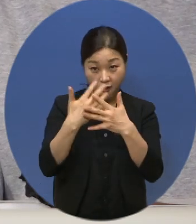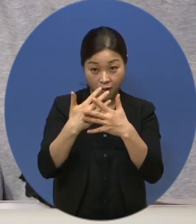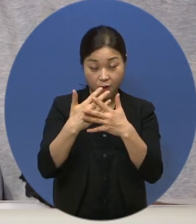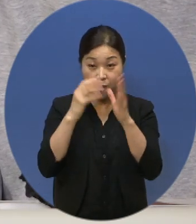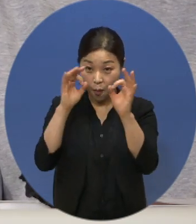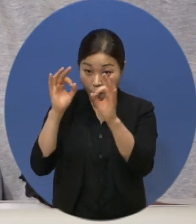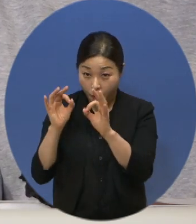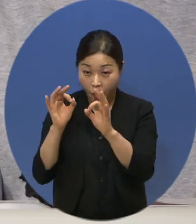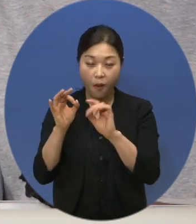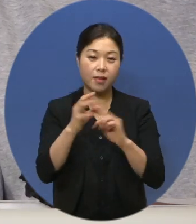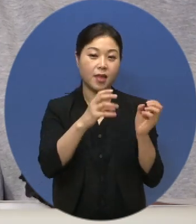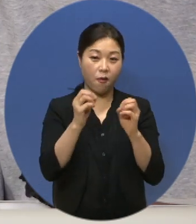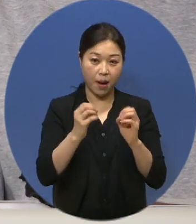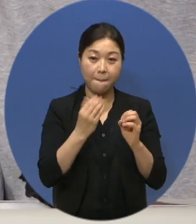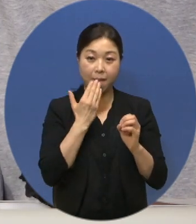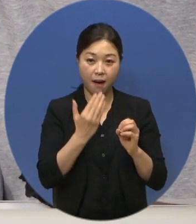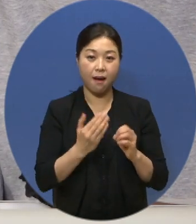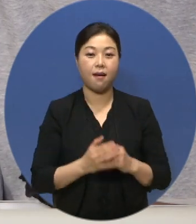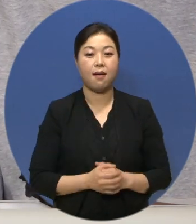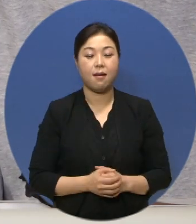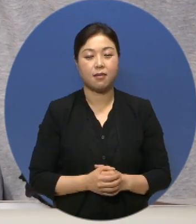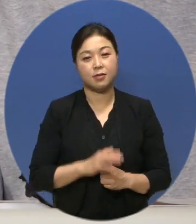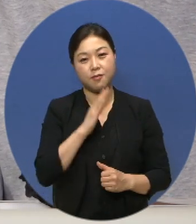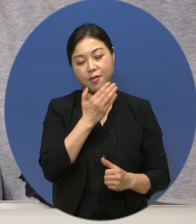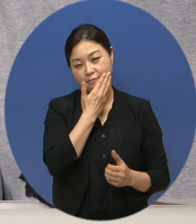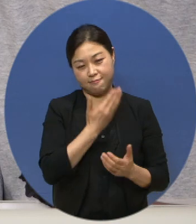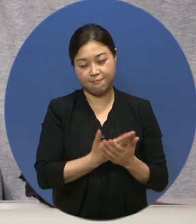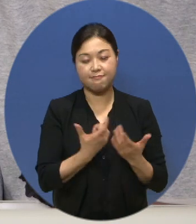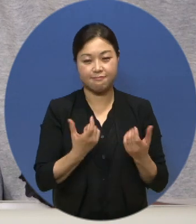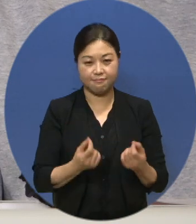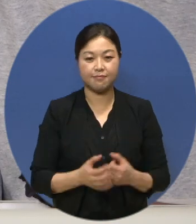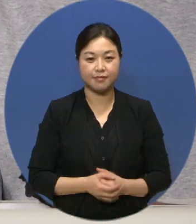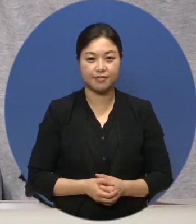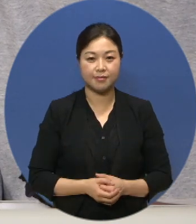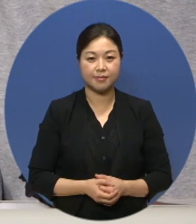나눌 수 있는 시간이어서 너무 소중했고요. 그리고